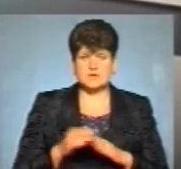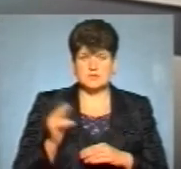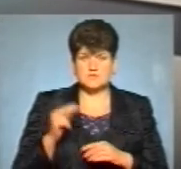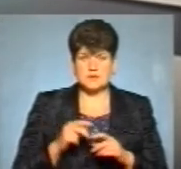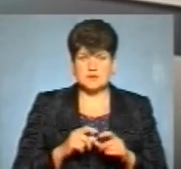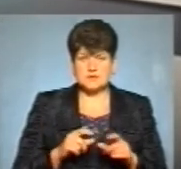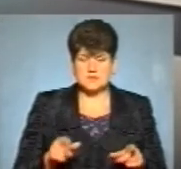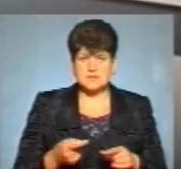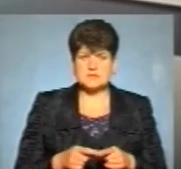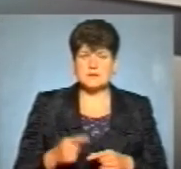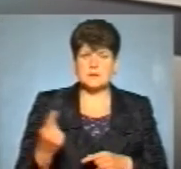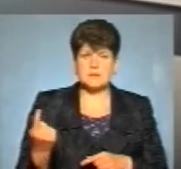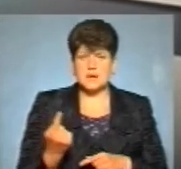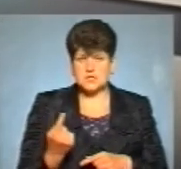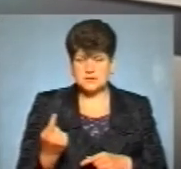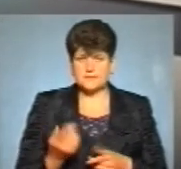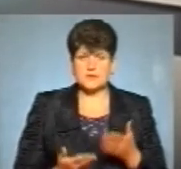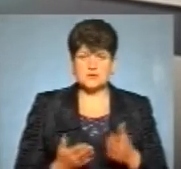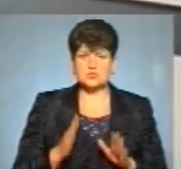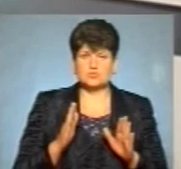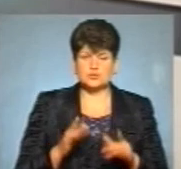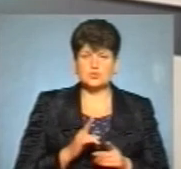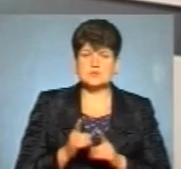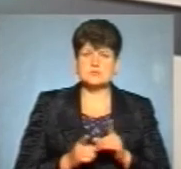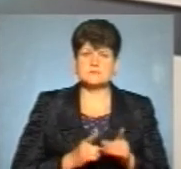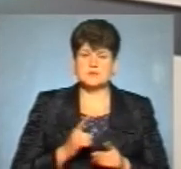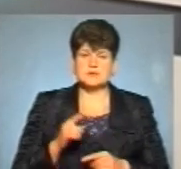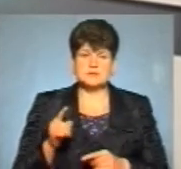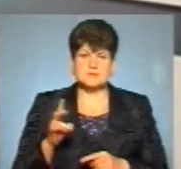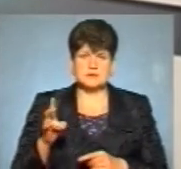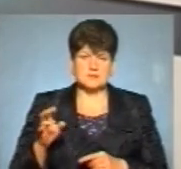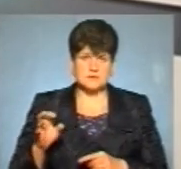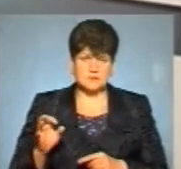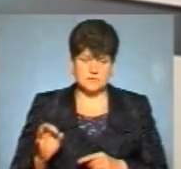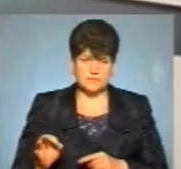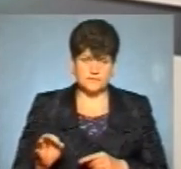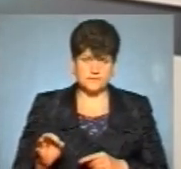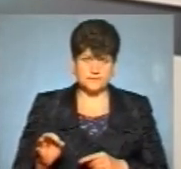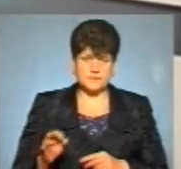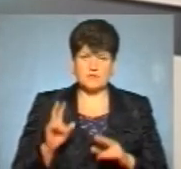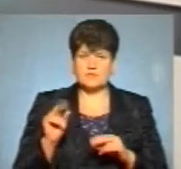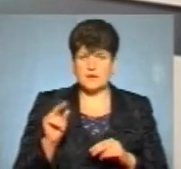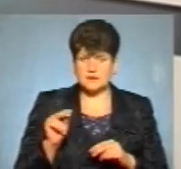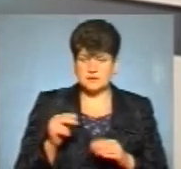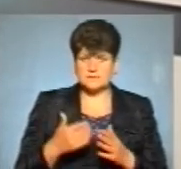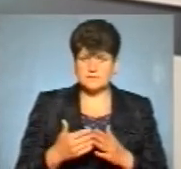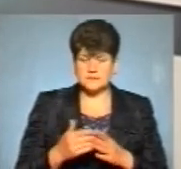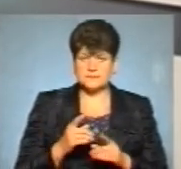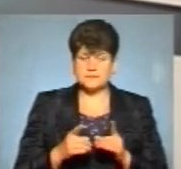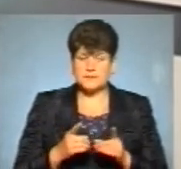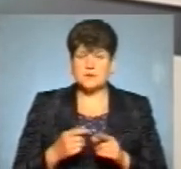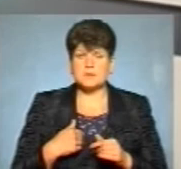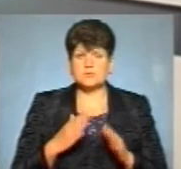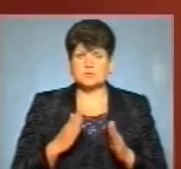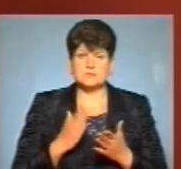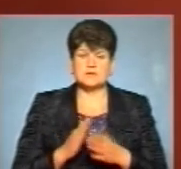навчальний заклад. Це перше. Якщо будуть зміни до зовнішнього незалежного оцінювання, а саме в датах, ми будемо мати